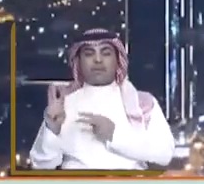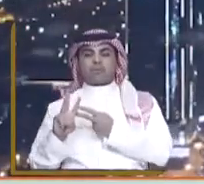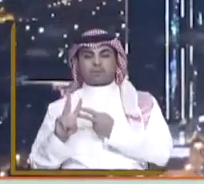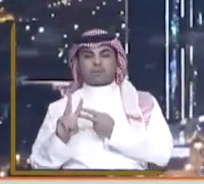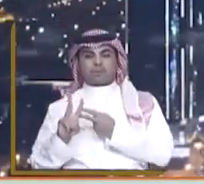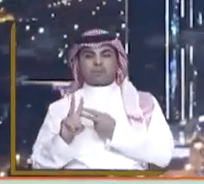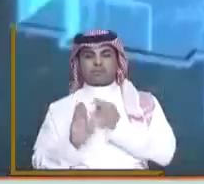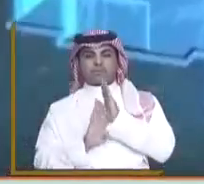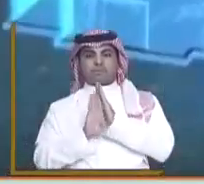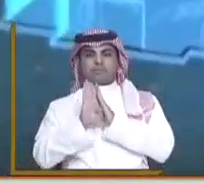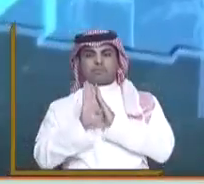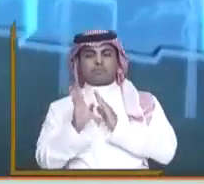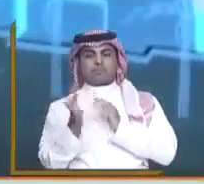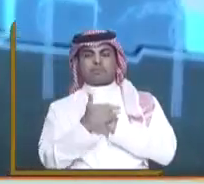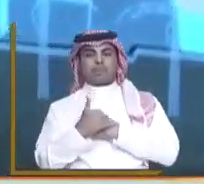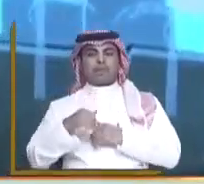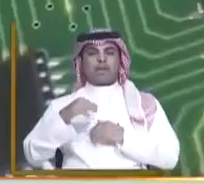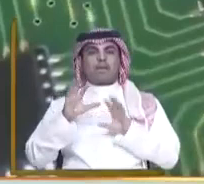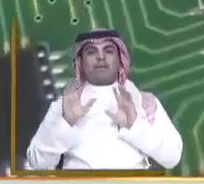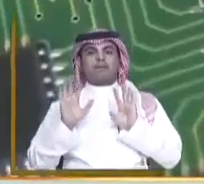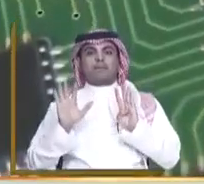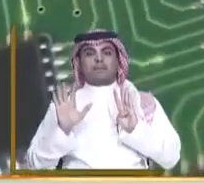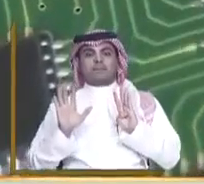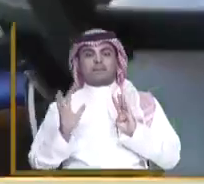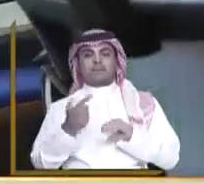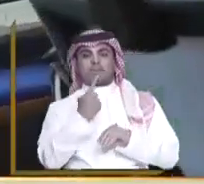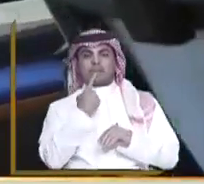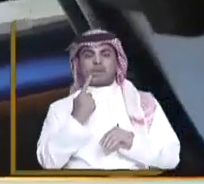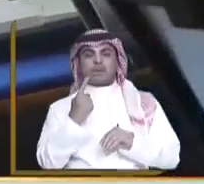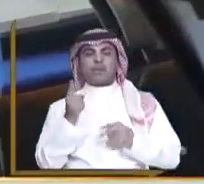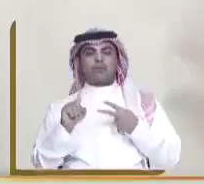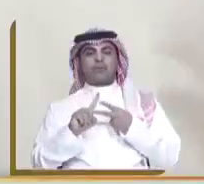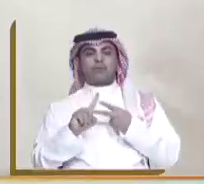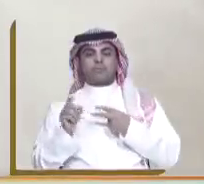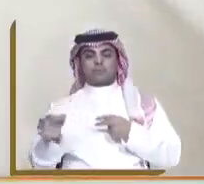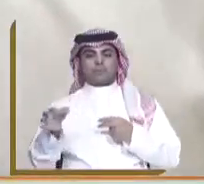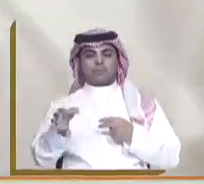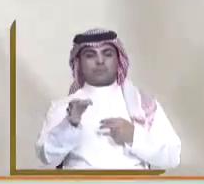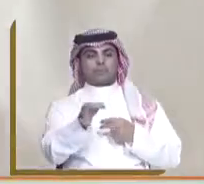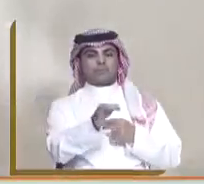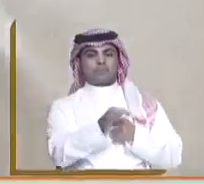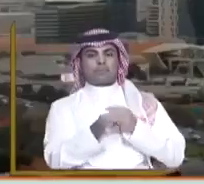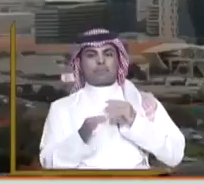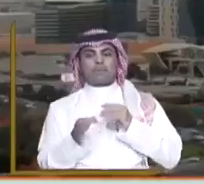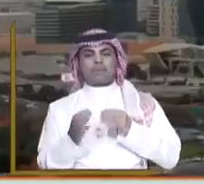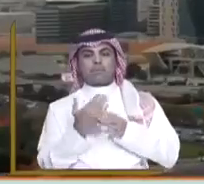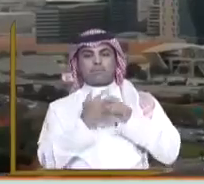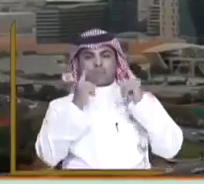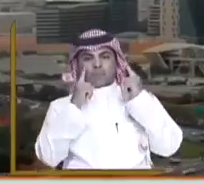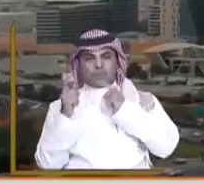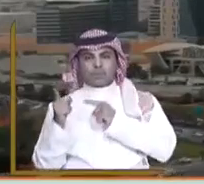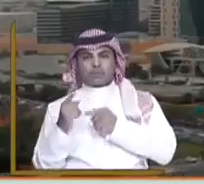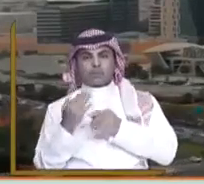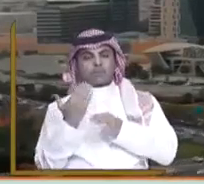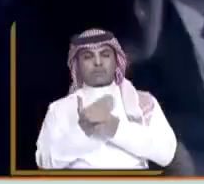محققه المركز التاسعه عشر بين 121 دوله في القوه الناعمه التقرير اظهر